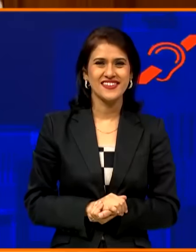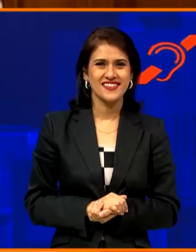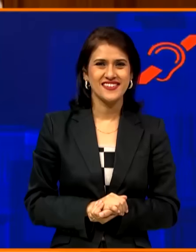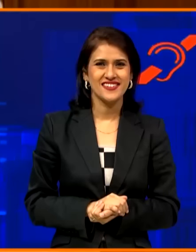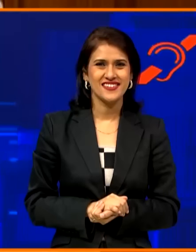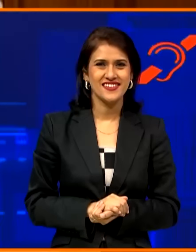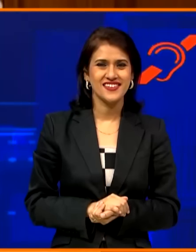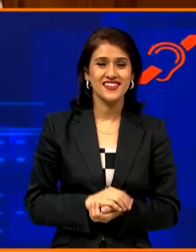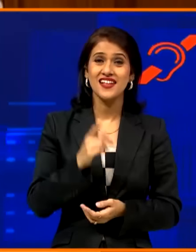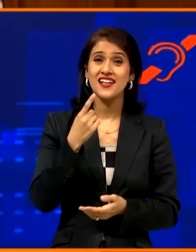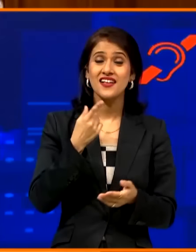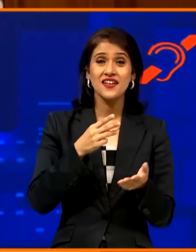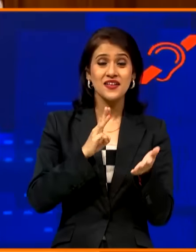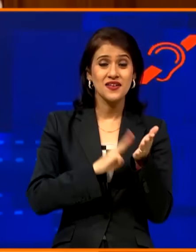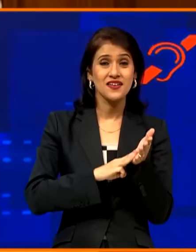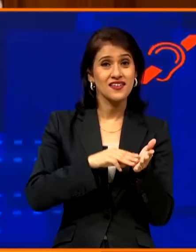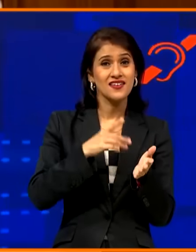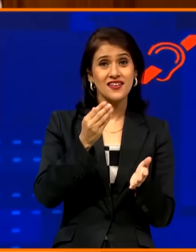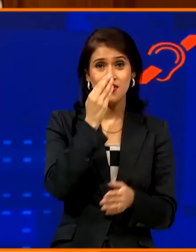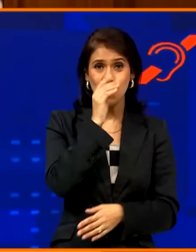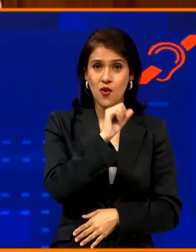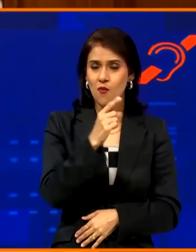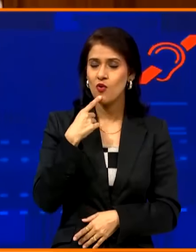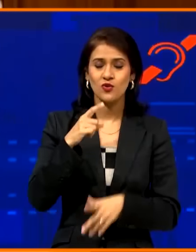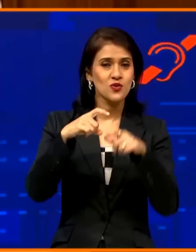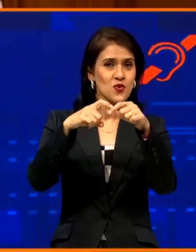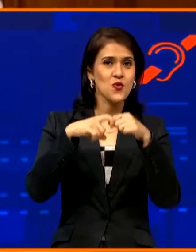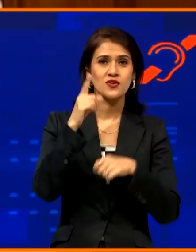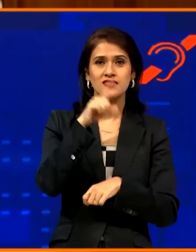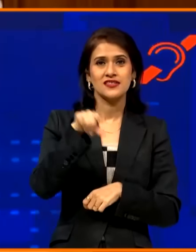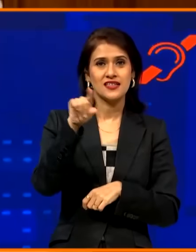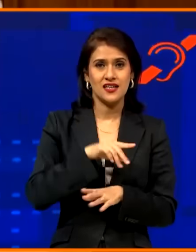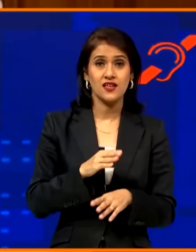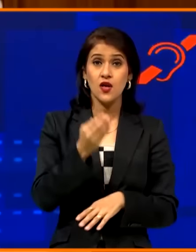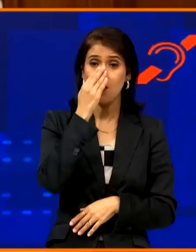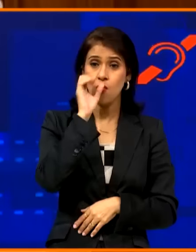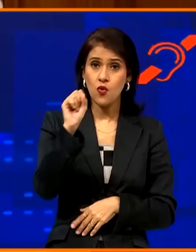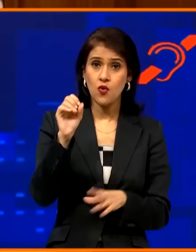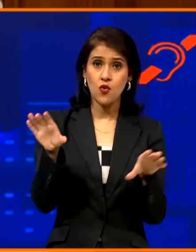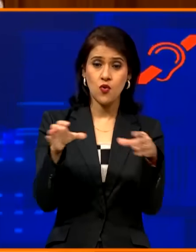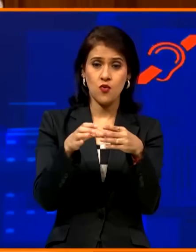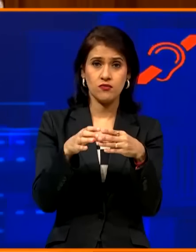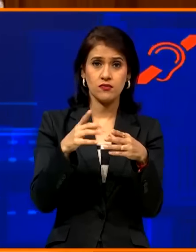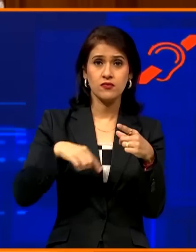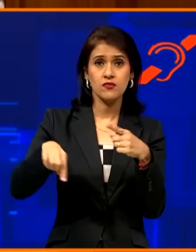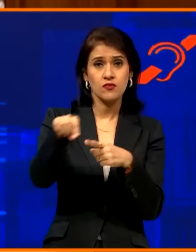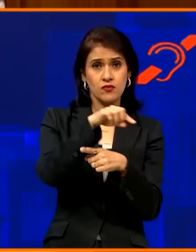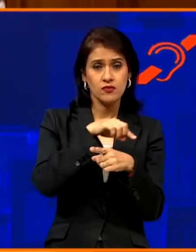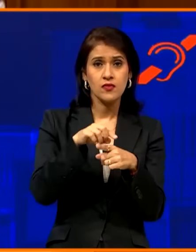है इसलिए आप यह सवाल कर रहे हैं कि मुसलमान कम्युनिटी में बच्चे बहुत ज्यादा होते हैं